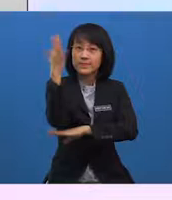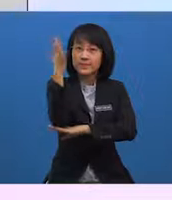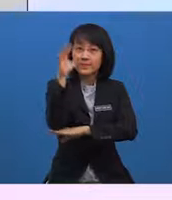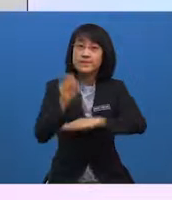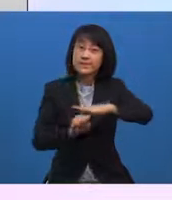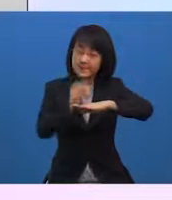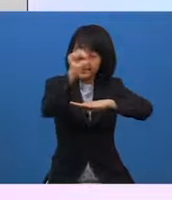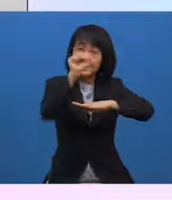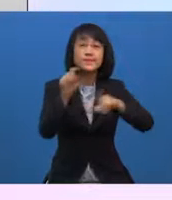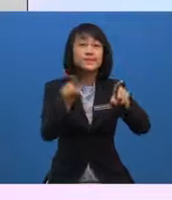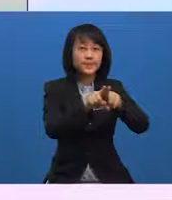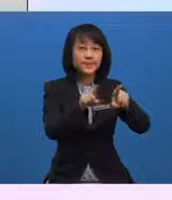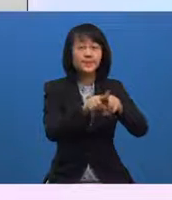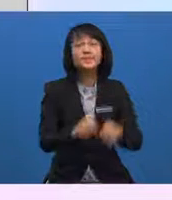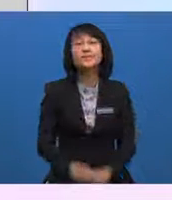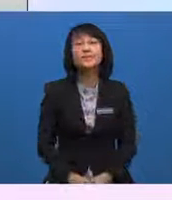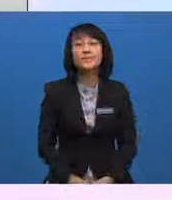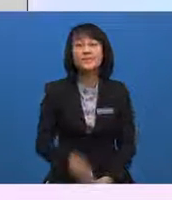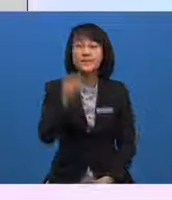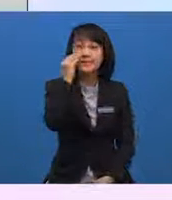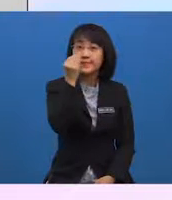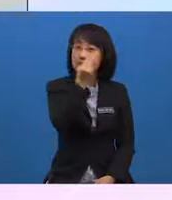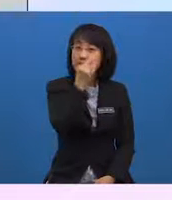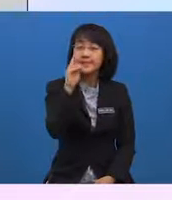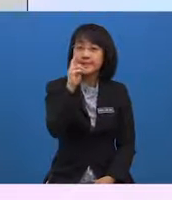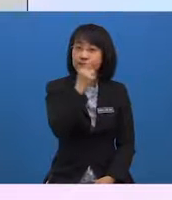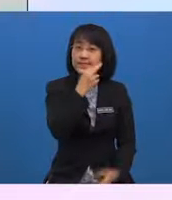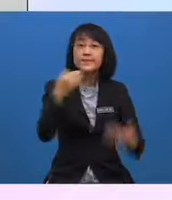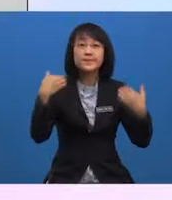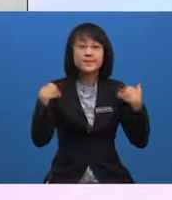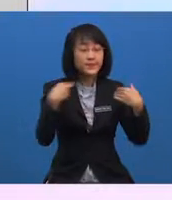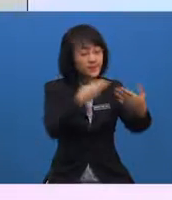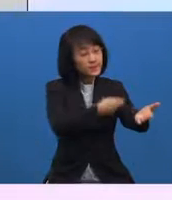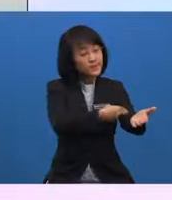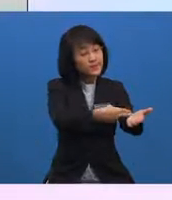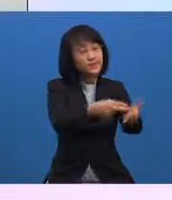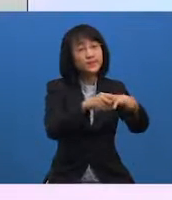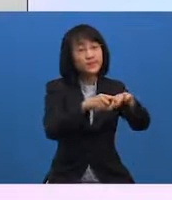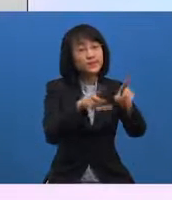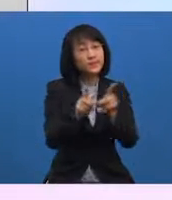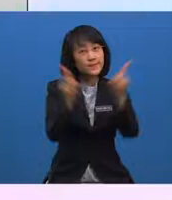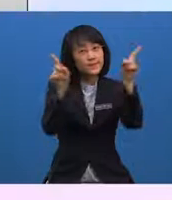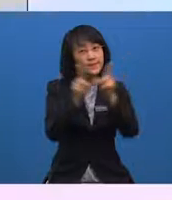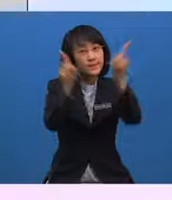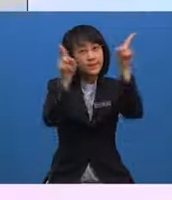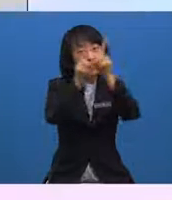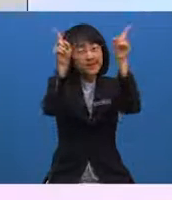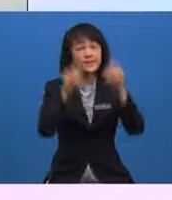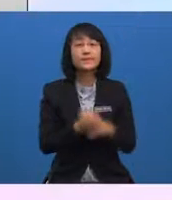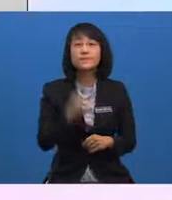serai. Bunga ros pula mempunyai urat daun jejala. Bunga matahari